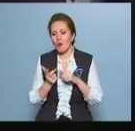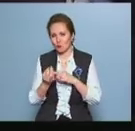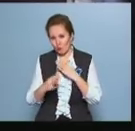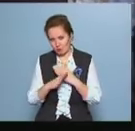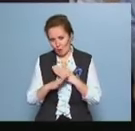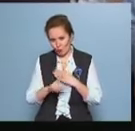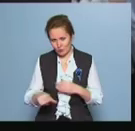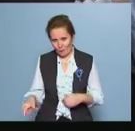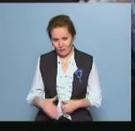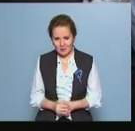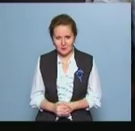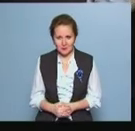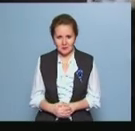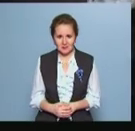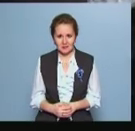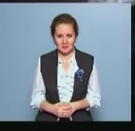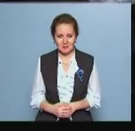Юрий Дроздов, телеканал «Моя Удмуртия».